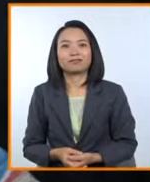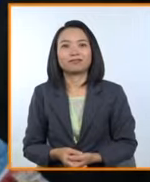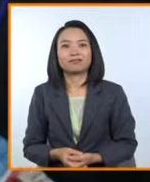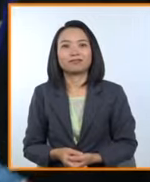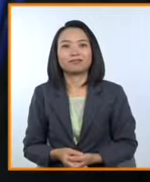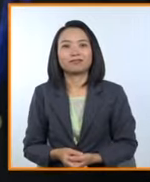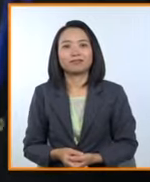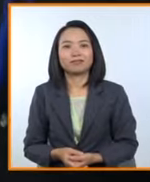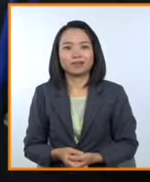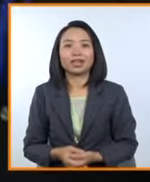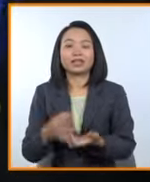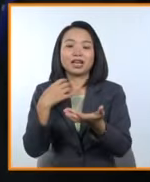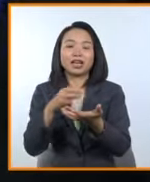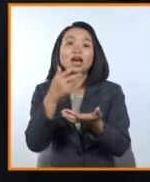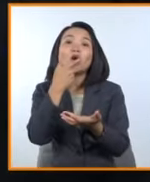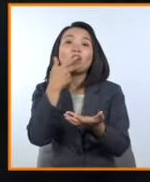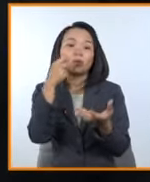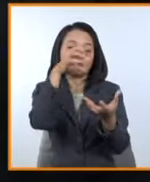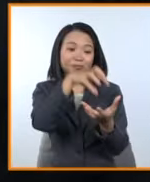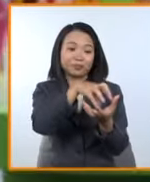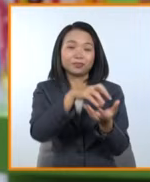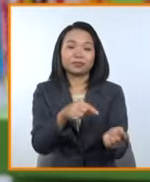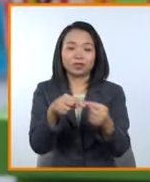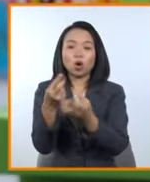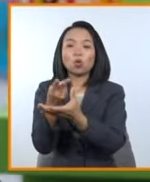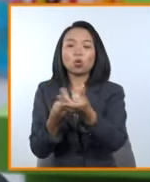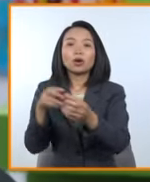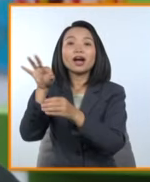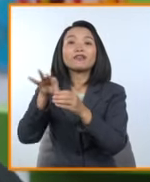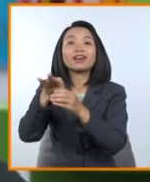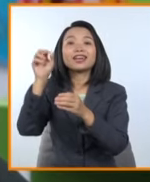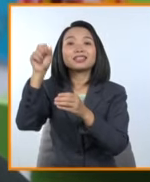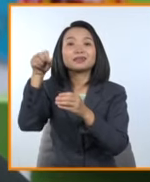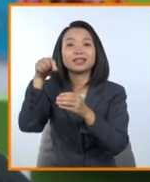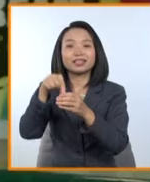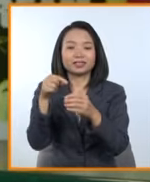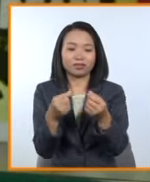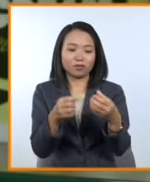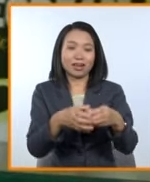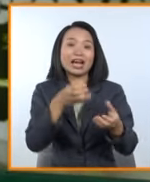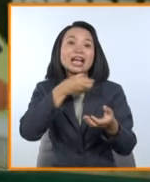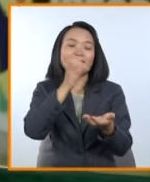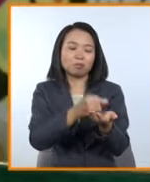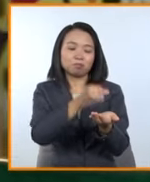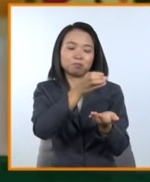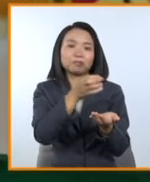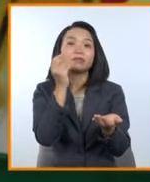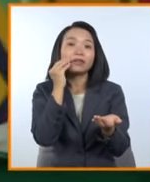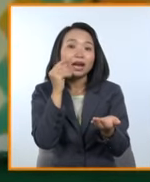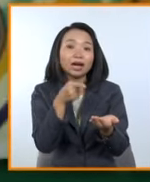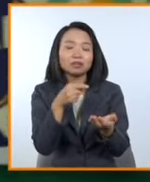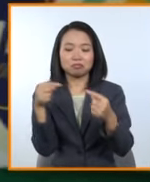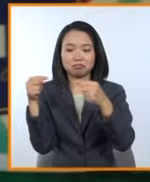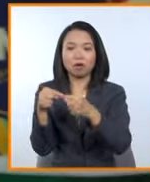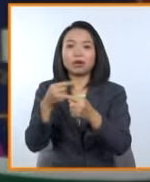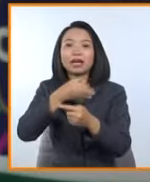และเมื่อพูดถึงเบเกอรี่ก็จะมาคู่กับกาแฟและเครื่องดื่มอีกหลายชนิดซึ่งความน่าดึงดูดใจของแก้วเป็นเรื่องสำคัญไม่แพ้บรรจุภัณฑ์ของขนมเช่นแก้วก